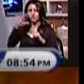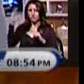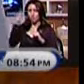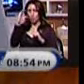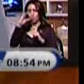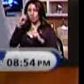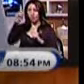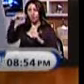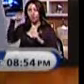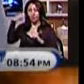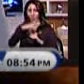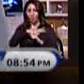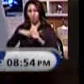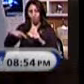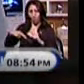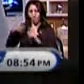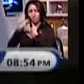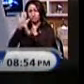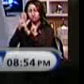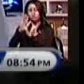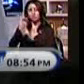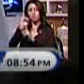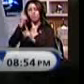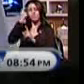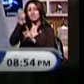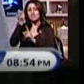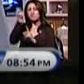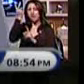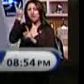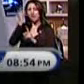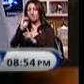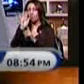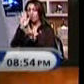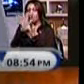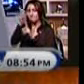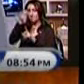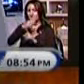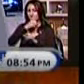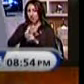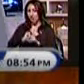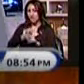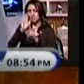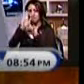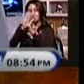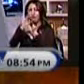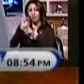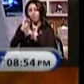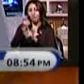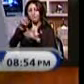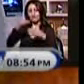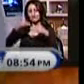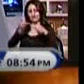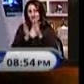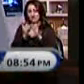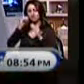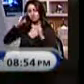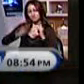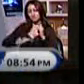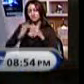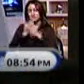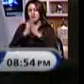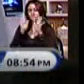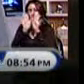سوبر ماركت، لا دي ثقافة مصر. انت النهاردة لما بتدفع يعني لو كان فاروق حسني مثلا، للأسف برضو هو عمل مفهوم